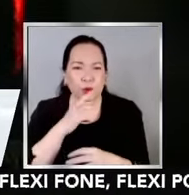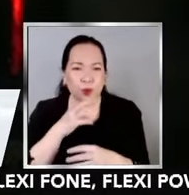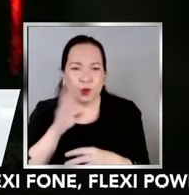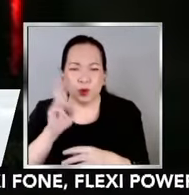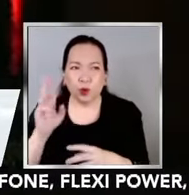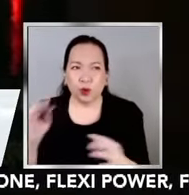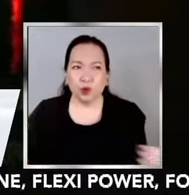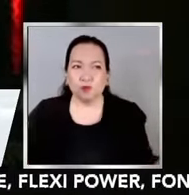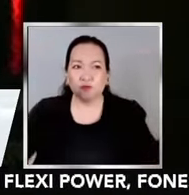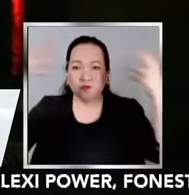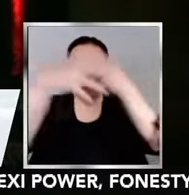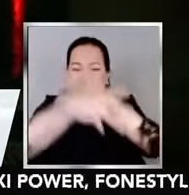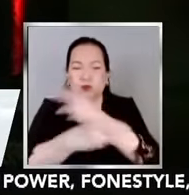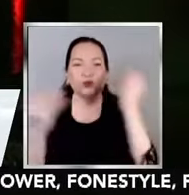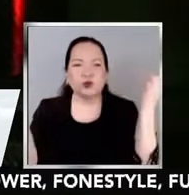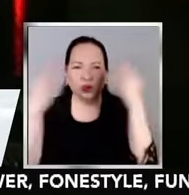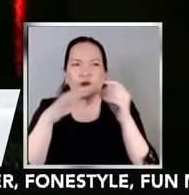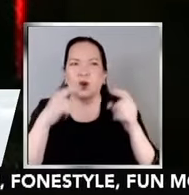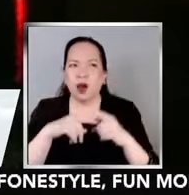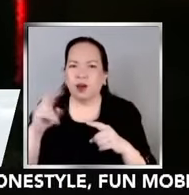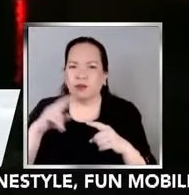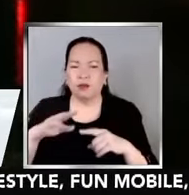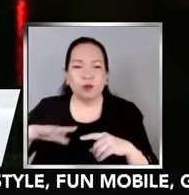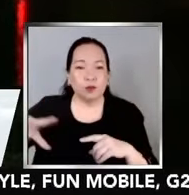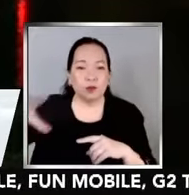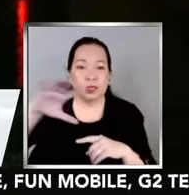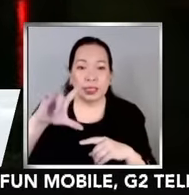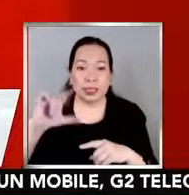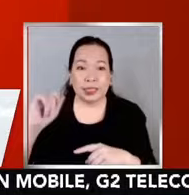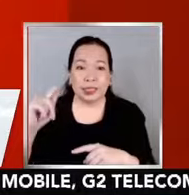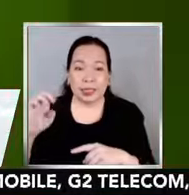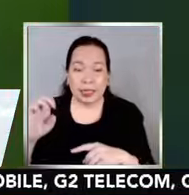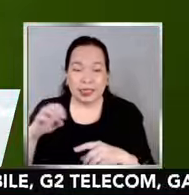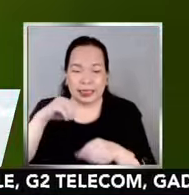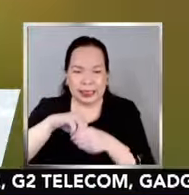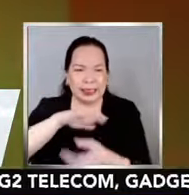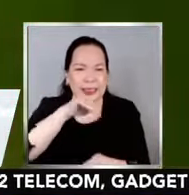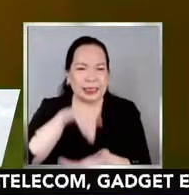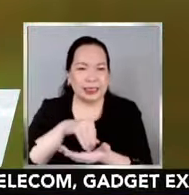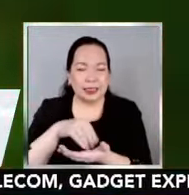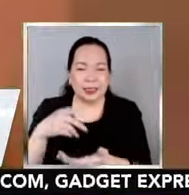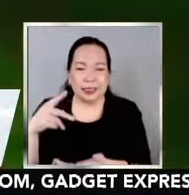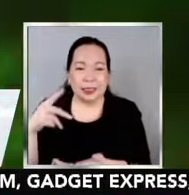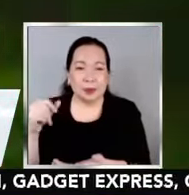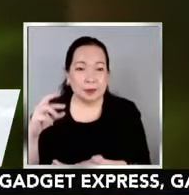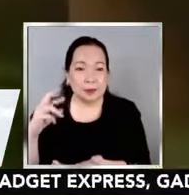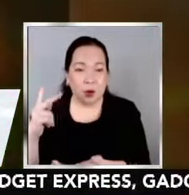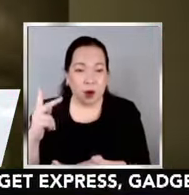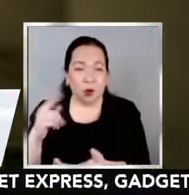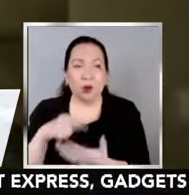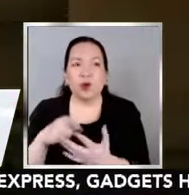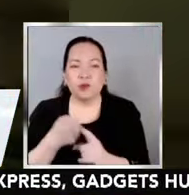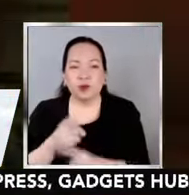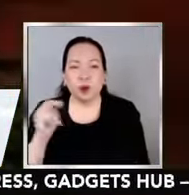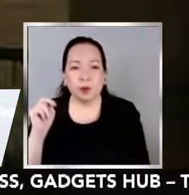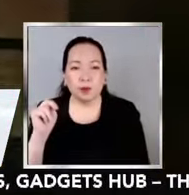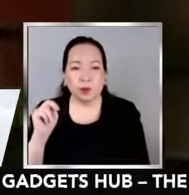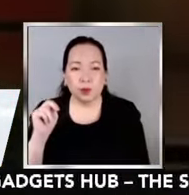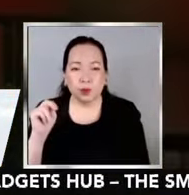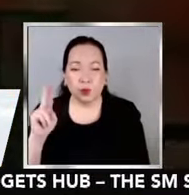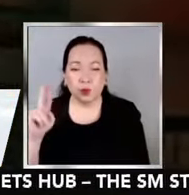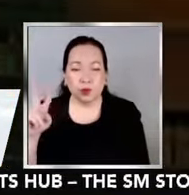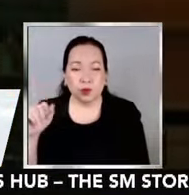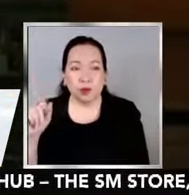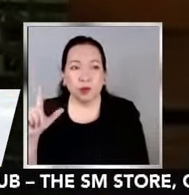4 na hektareng multifunctional lake na nasa gitna ng parke na ayon sa pamunuan ng Nuvali ay nagsilbi ring catch basin o tagasalo ng tubig